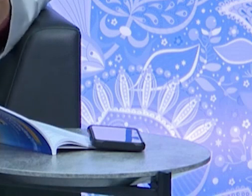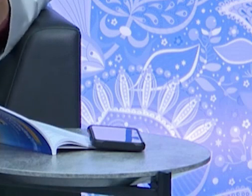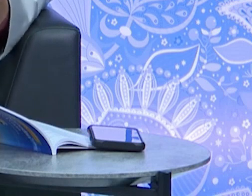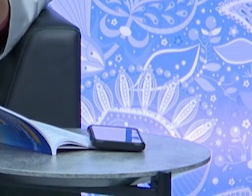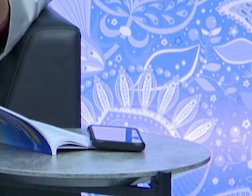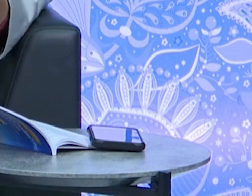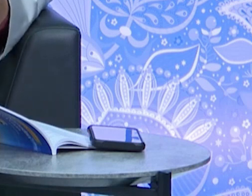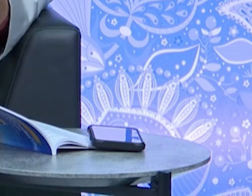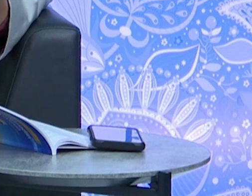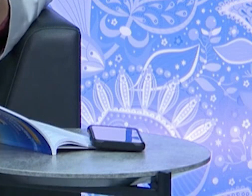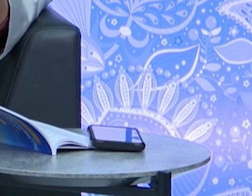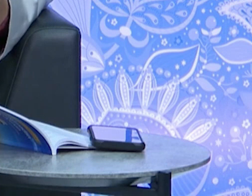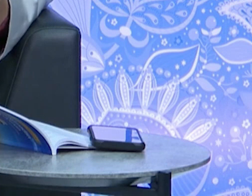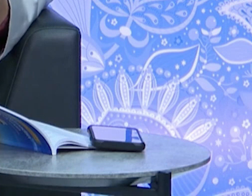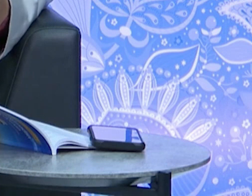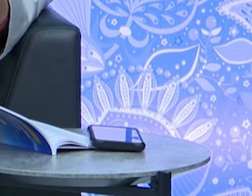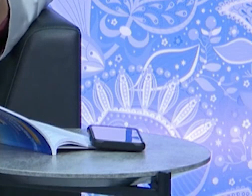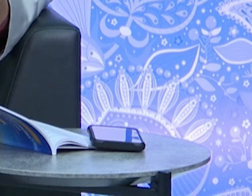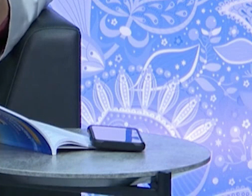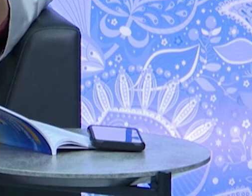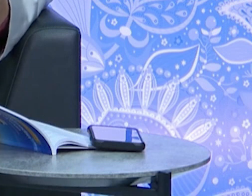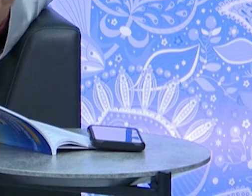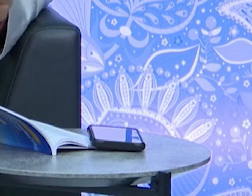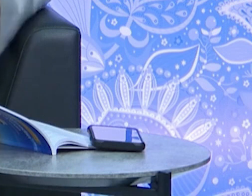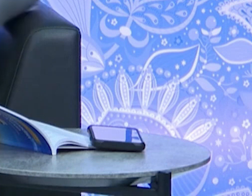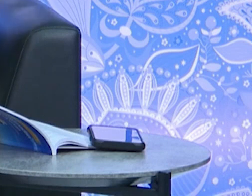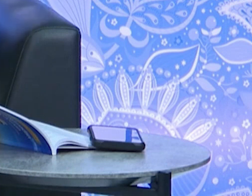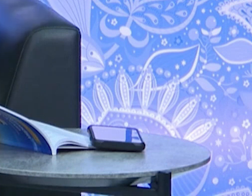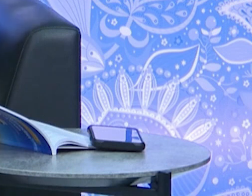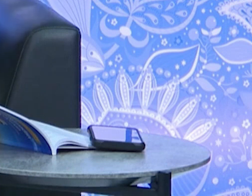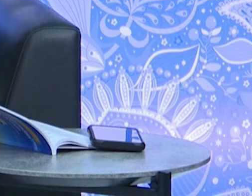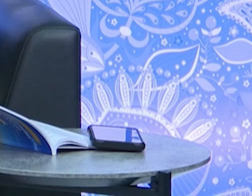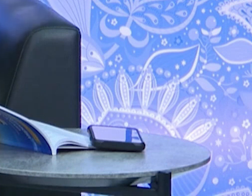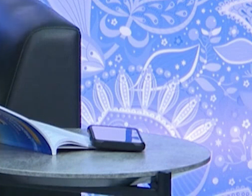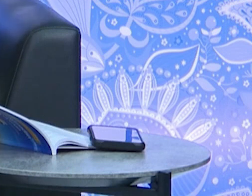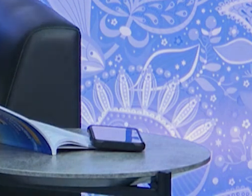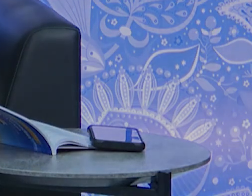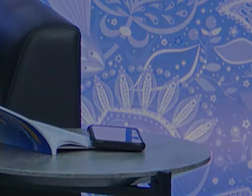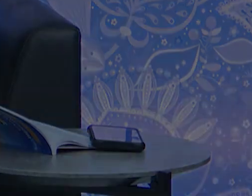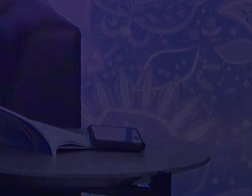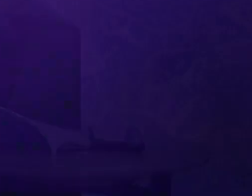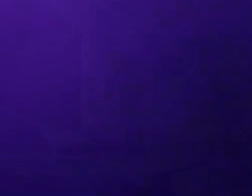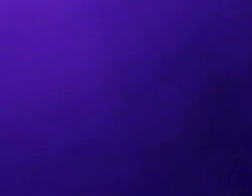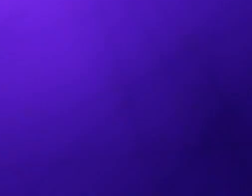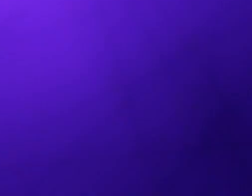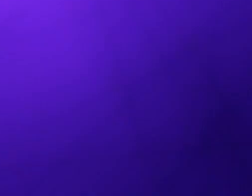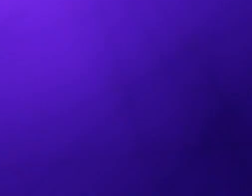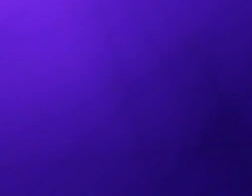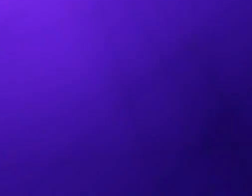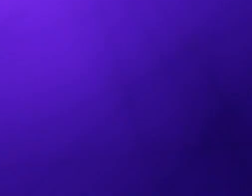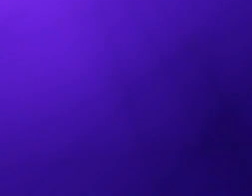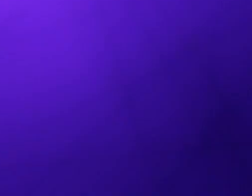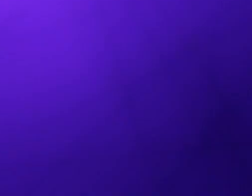etnis dibangun sekurang-kurangnya dia bangun dan dia membacalah sedikit zikir-zikir yang eee mudah dibaca dan pahalanya